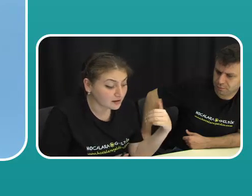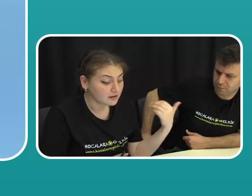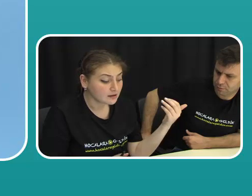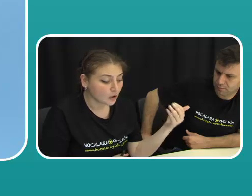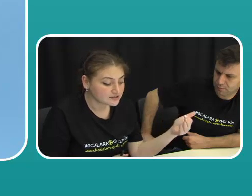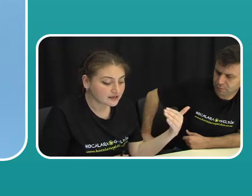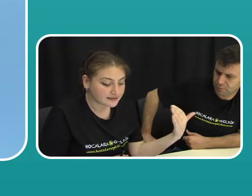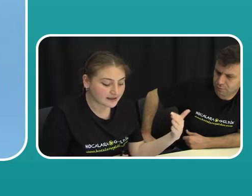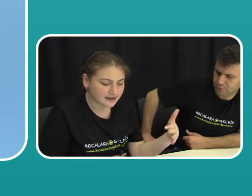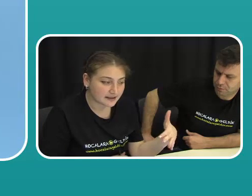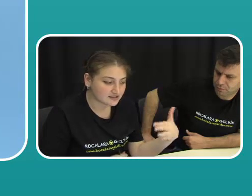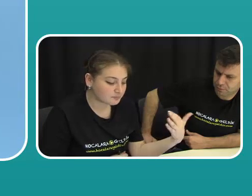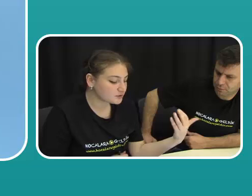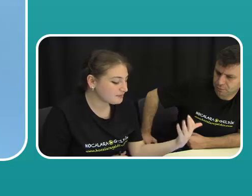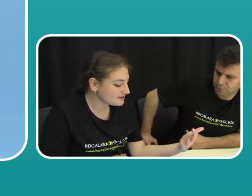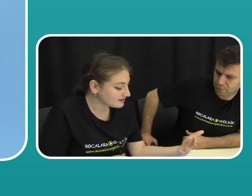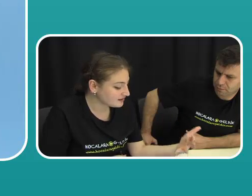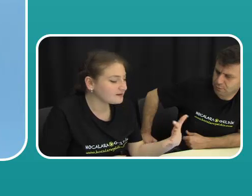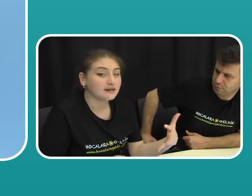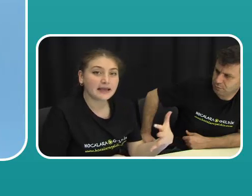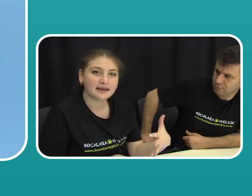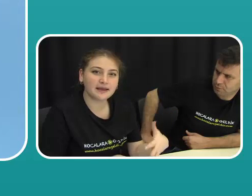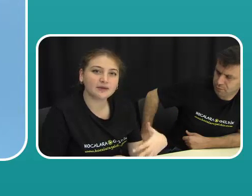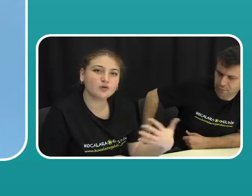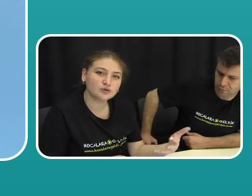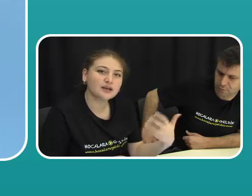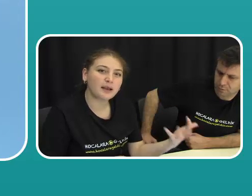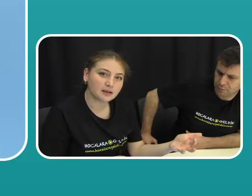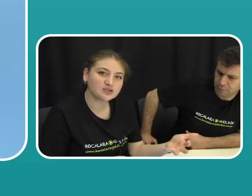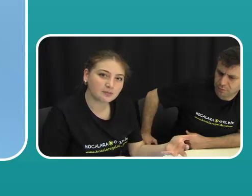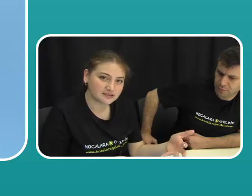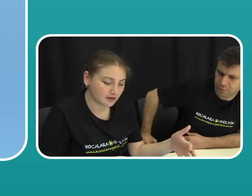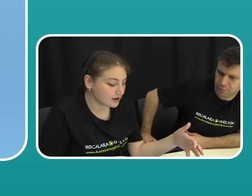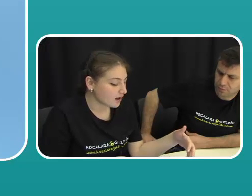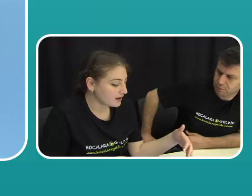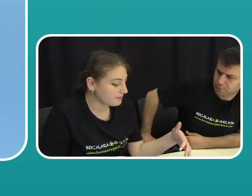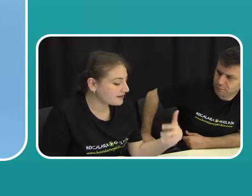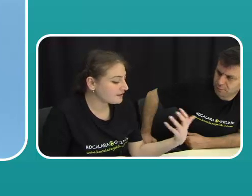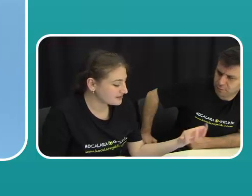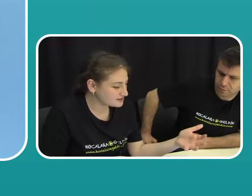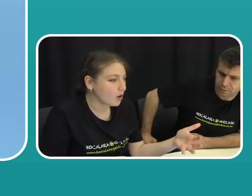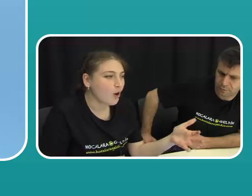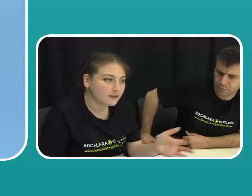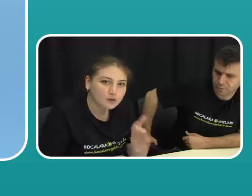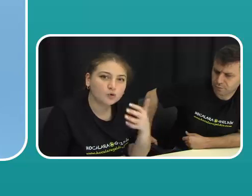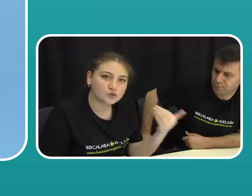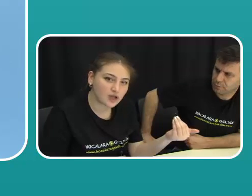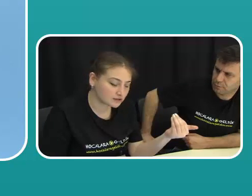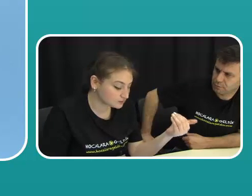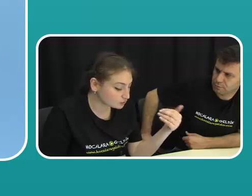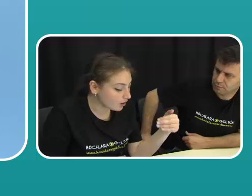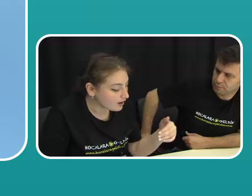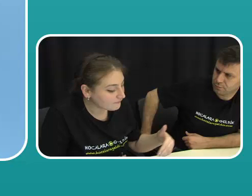gibi özellikle işte burada bir ninenin e torunlarını bekleme çabası beklemesi o andaki